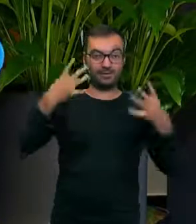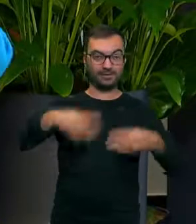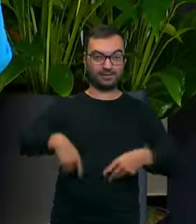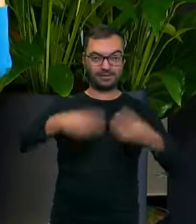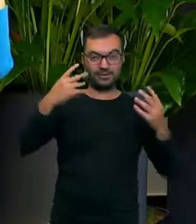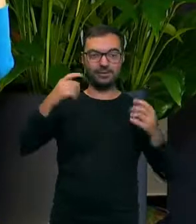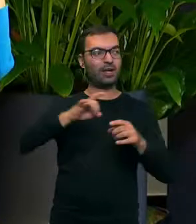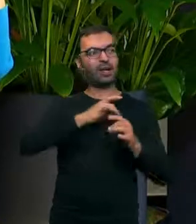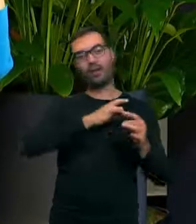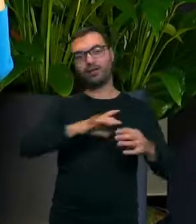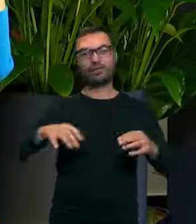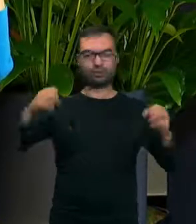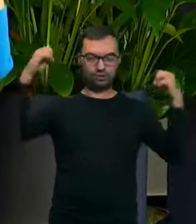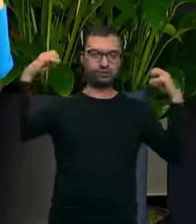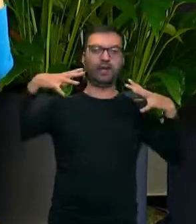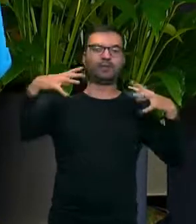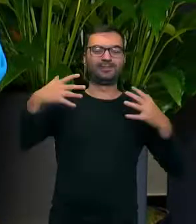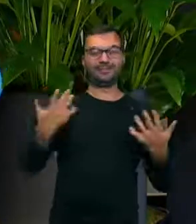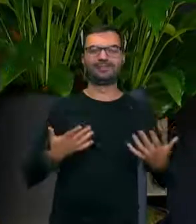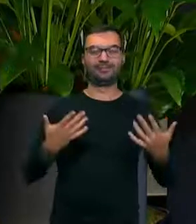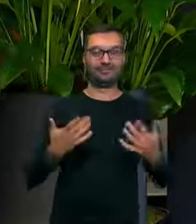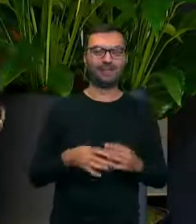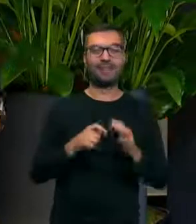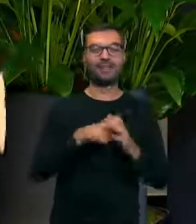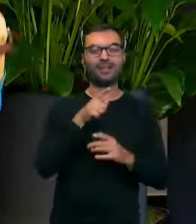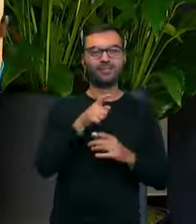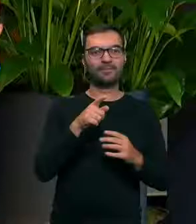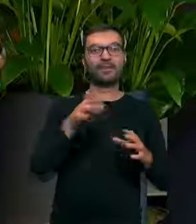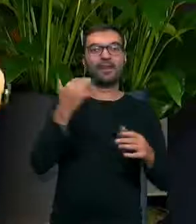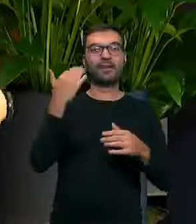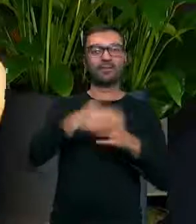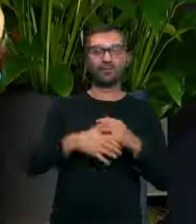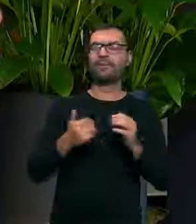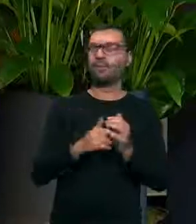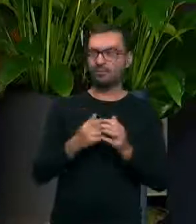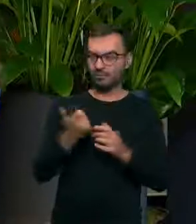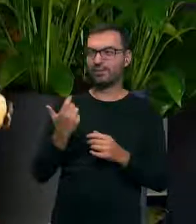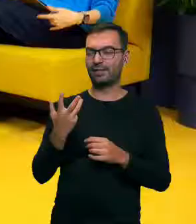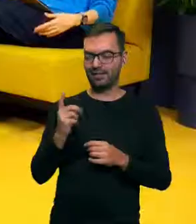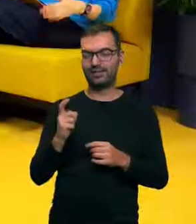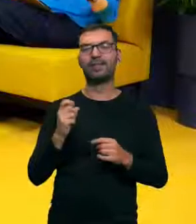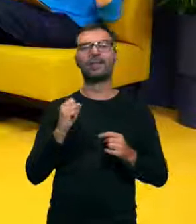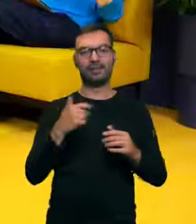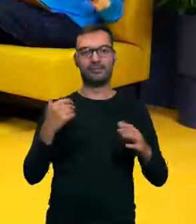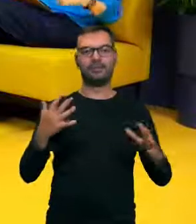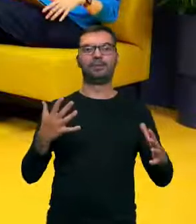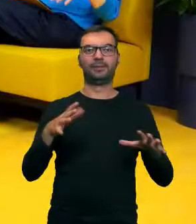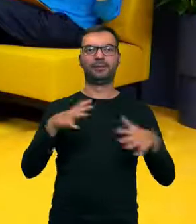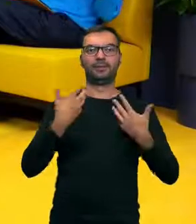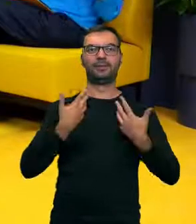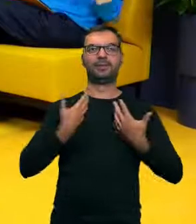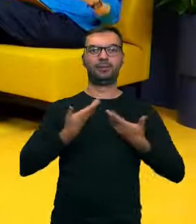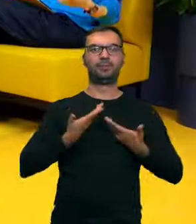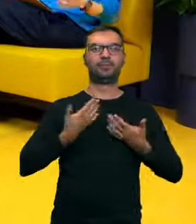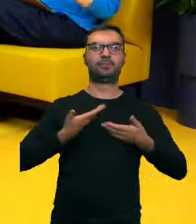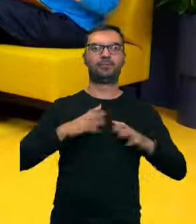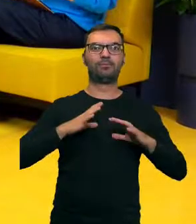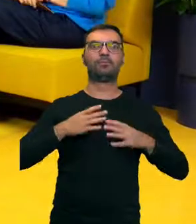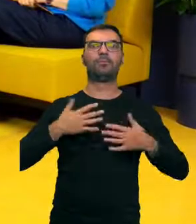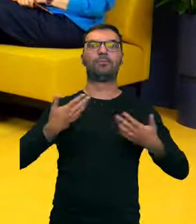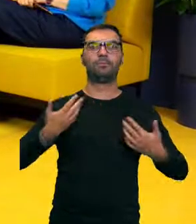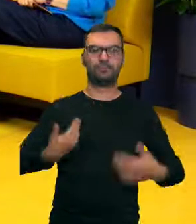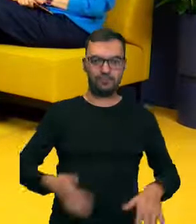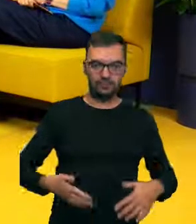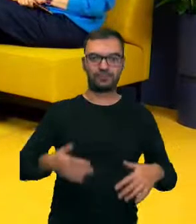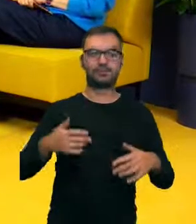końcowe, zapalają się światła. Bo to jest film, który jeszcze potrzebuje musi tego się trochę osadzić, wytrącić, prawda? Wytrącić się, tę energię, się...